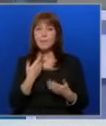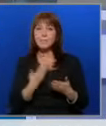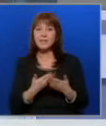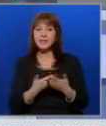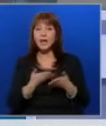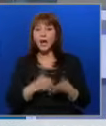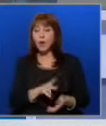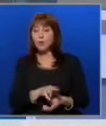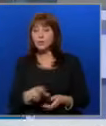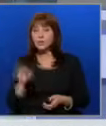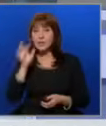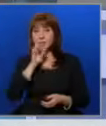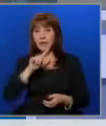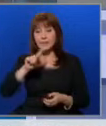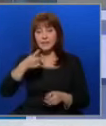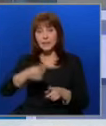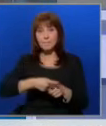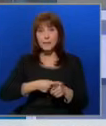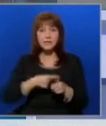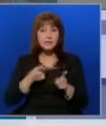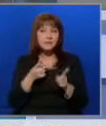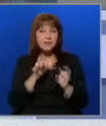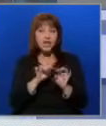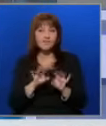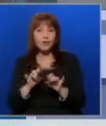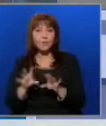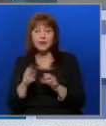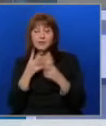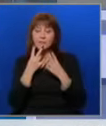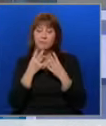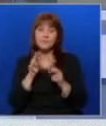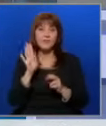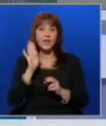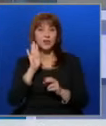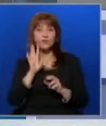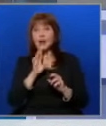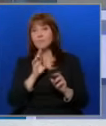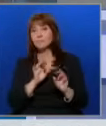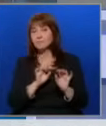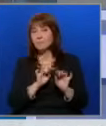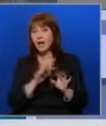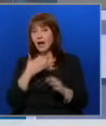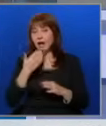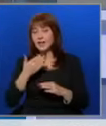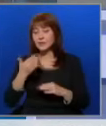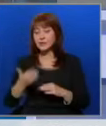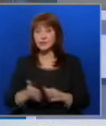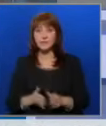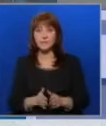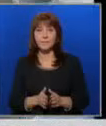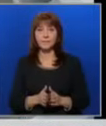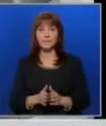вече точно месец. Следва разтърсващ разказ за ужаса от неизвестността в репортажа на Виолета